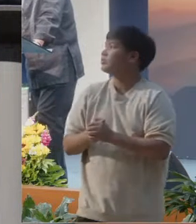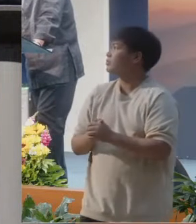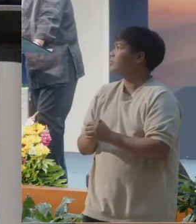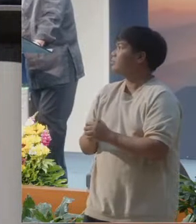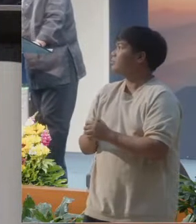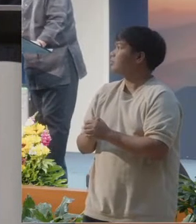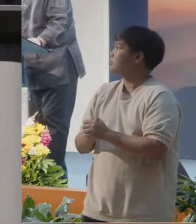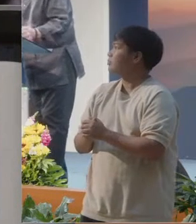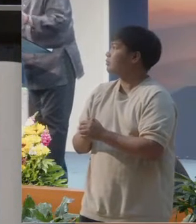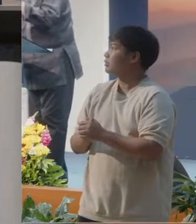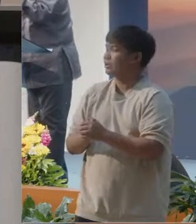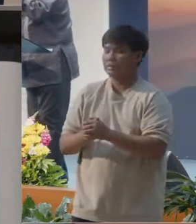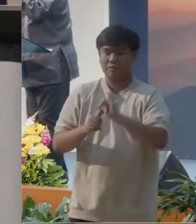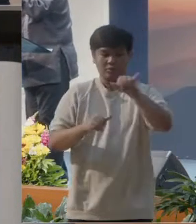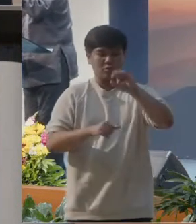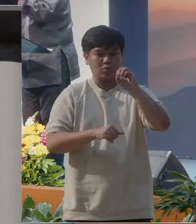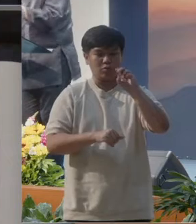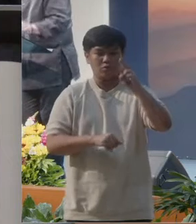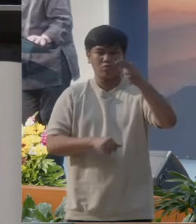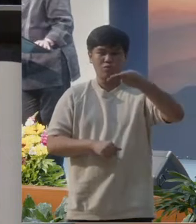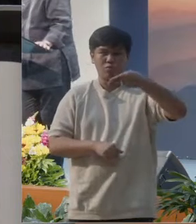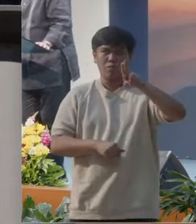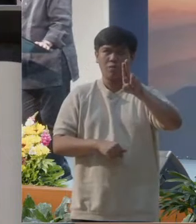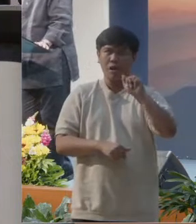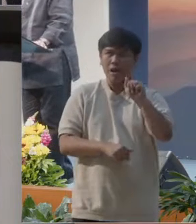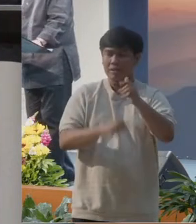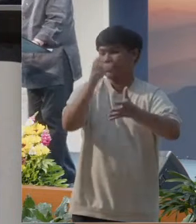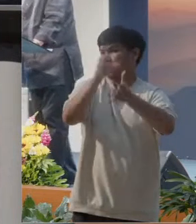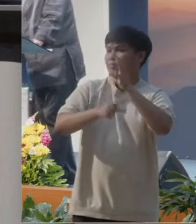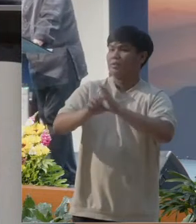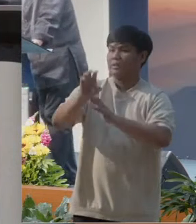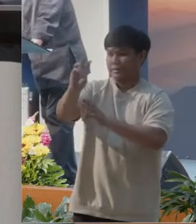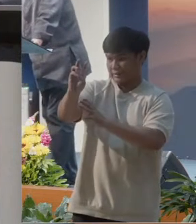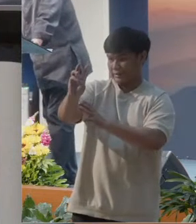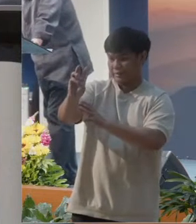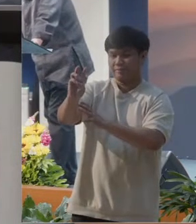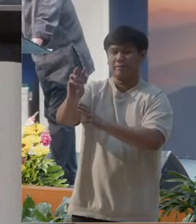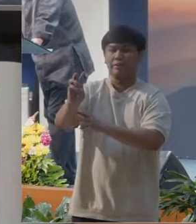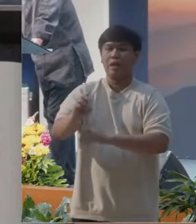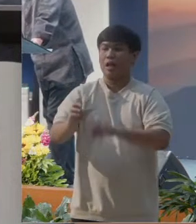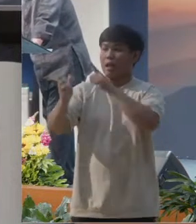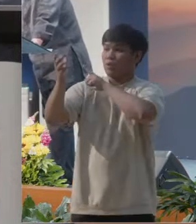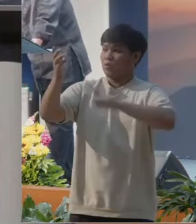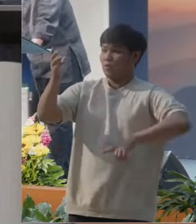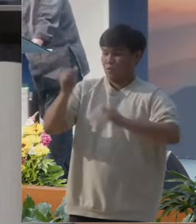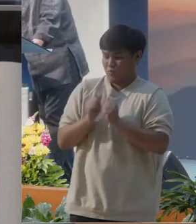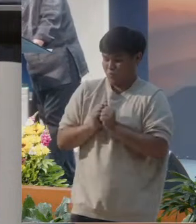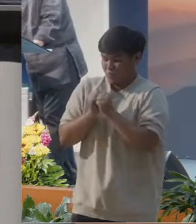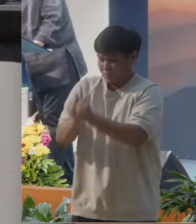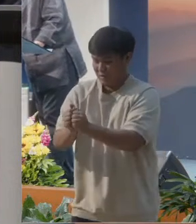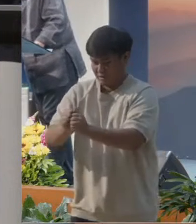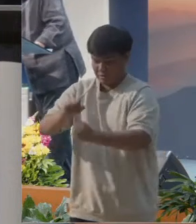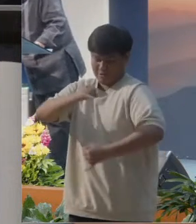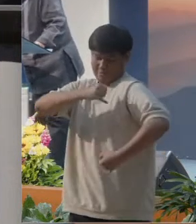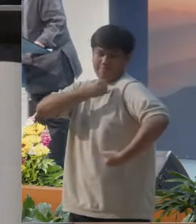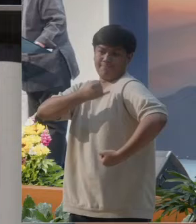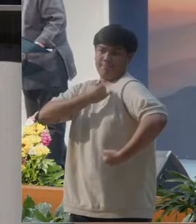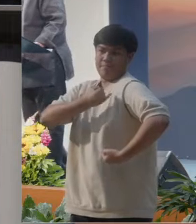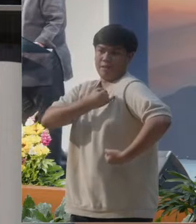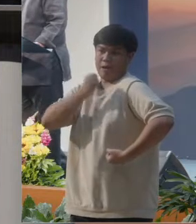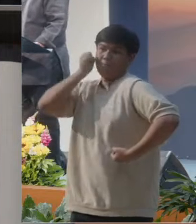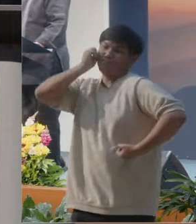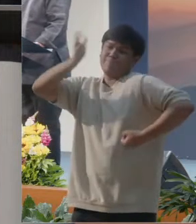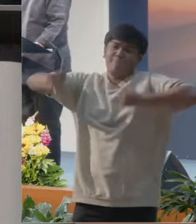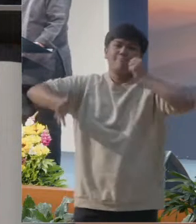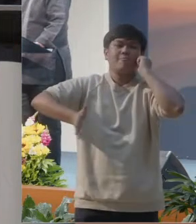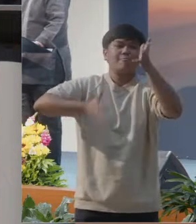talata sa Joshua chapter 6. Ano po ang sinabi doon? So the Lord was with Joshua and his fame